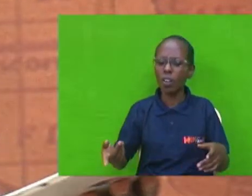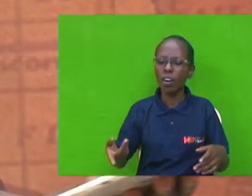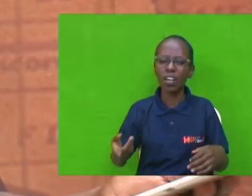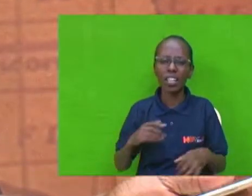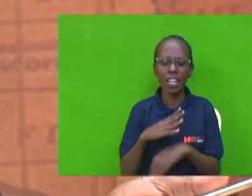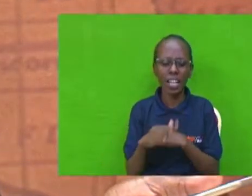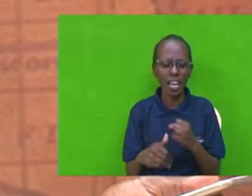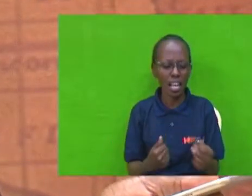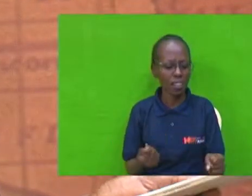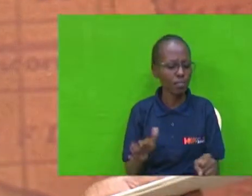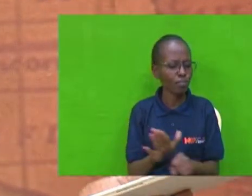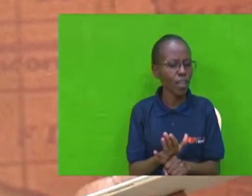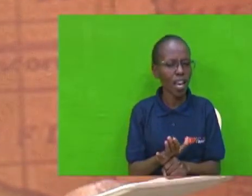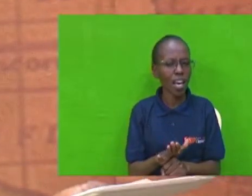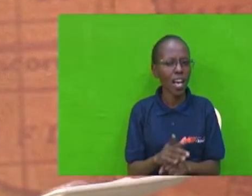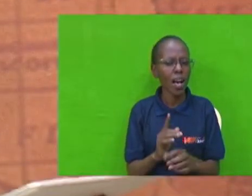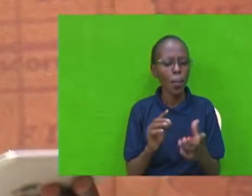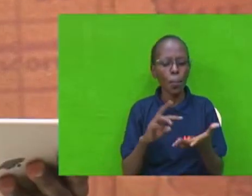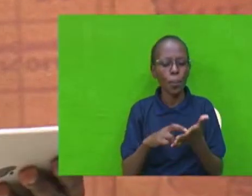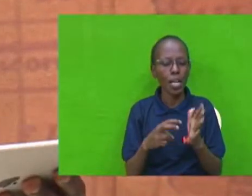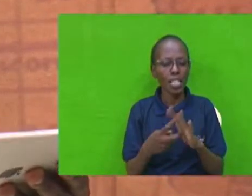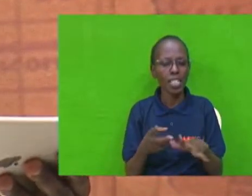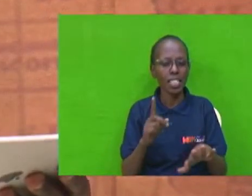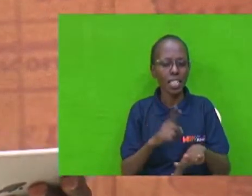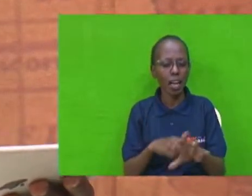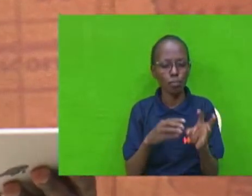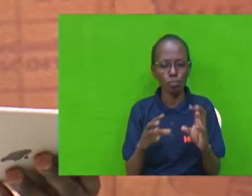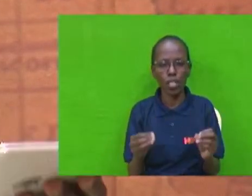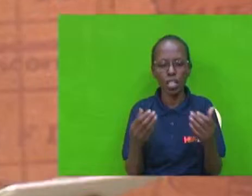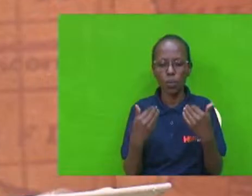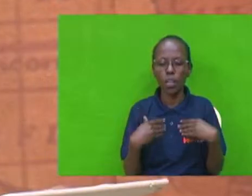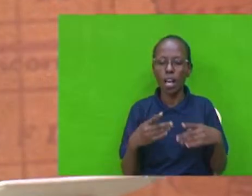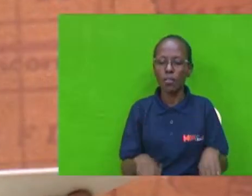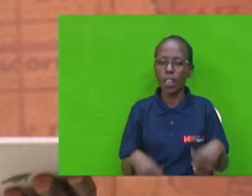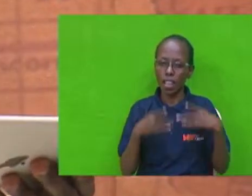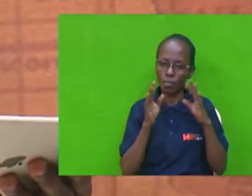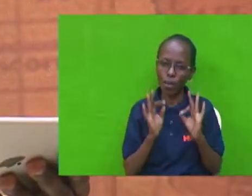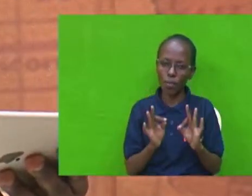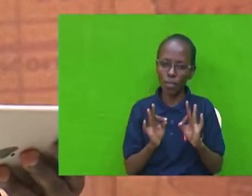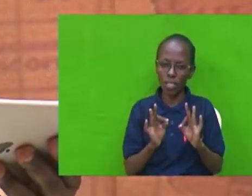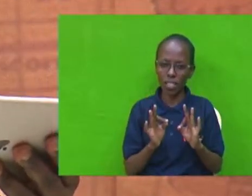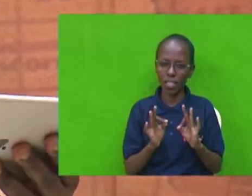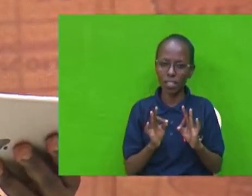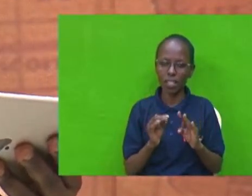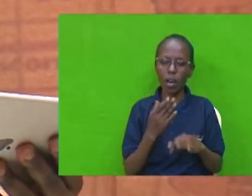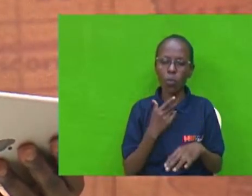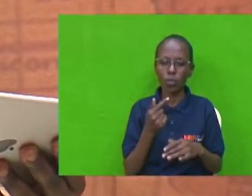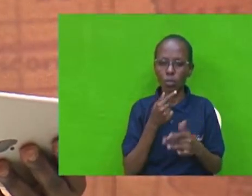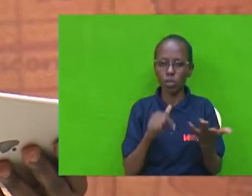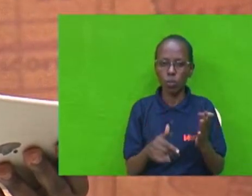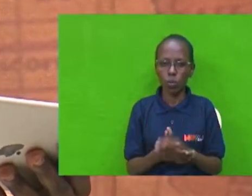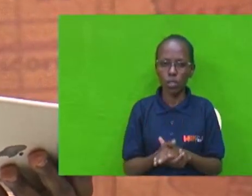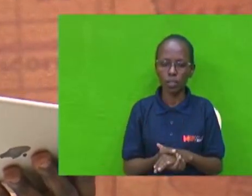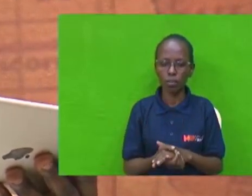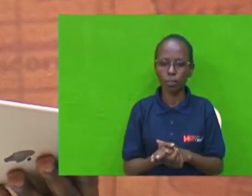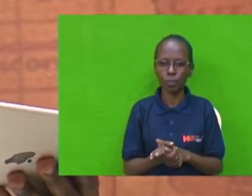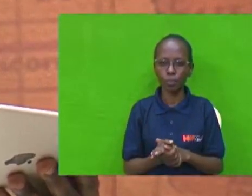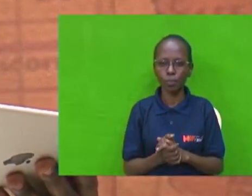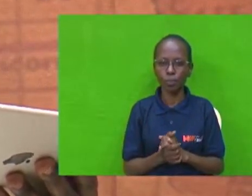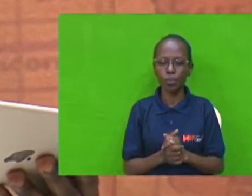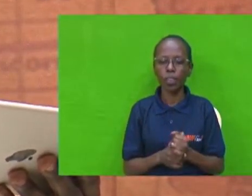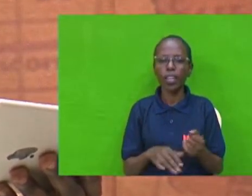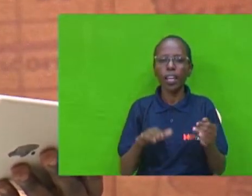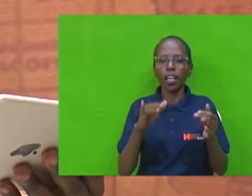haimaanishi basi muda. Inamaanisha watakuwa na maisha mazuri. Kuna kitu nataka kusema mwalimu pia tukimaliza pale